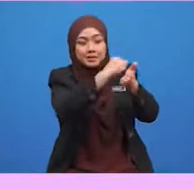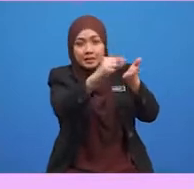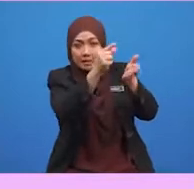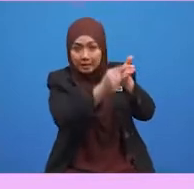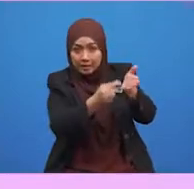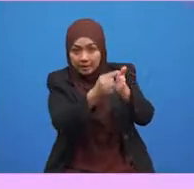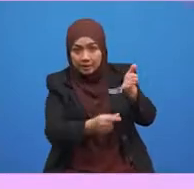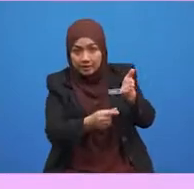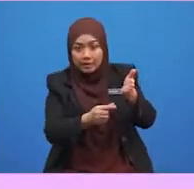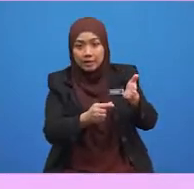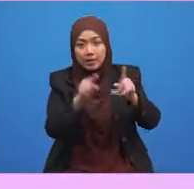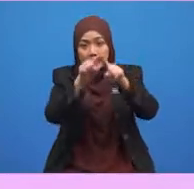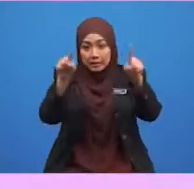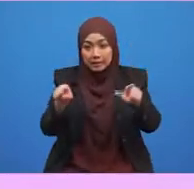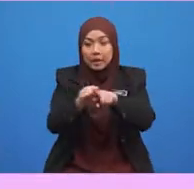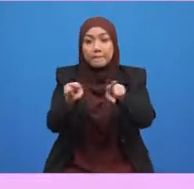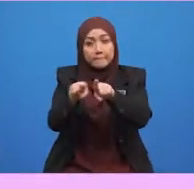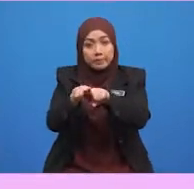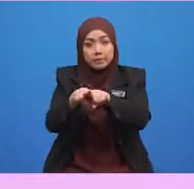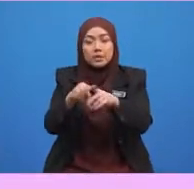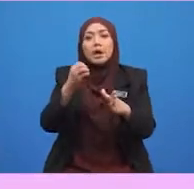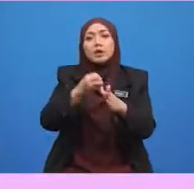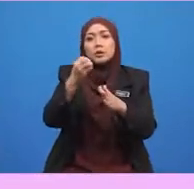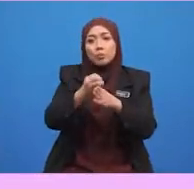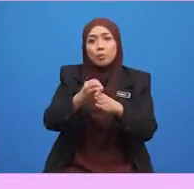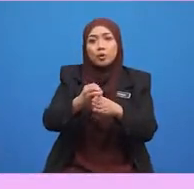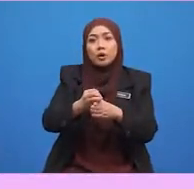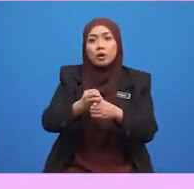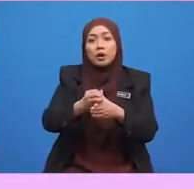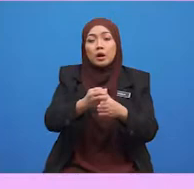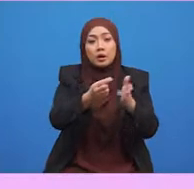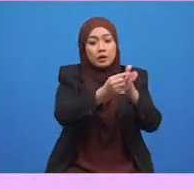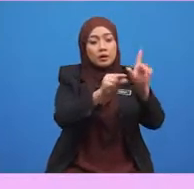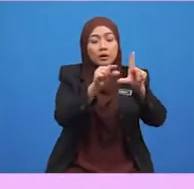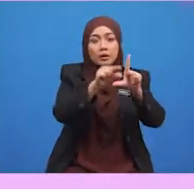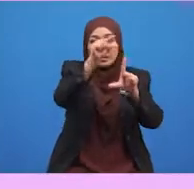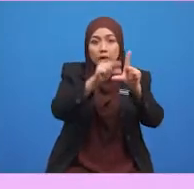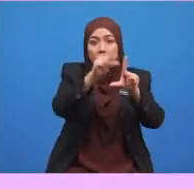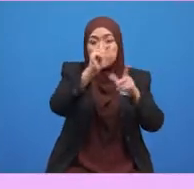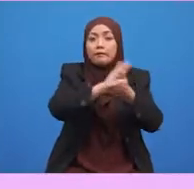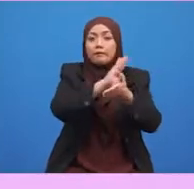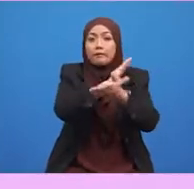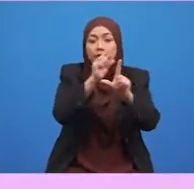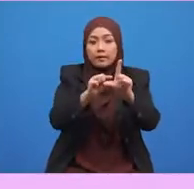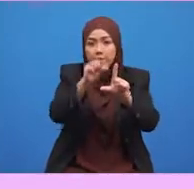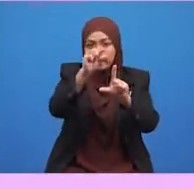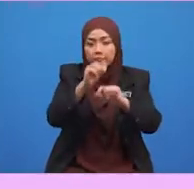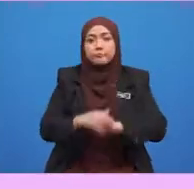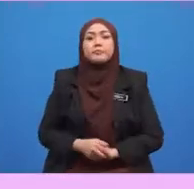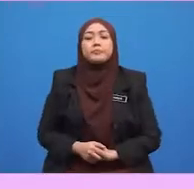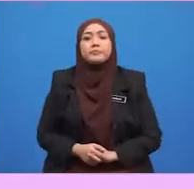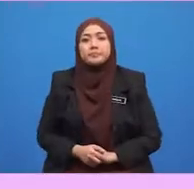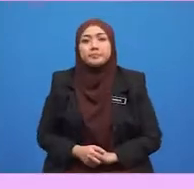sama atau menggunakan kertas kraf. Lihat contoh yang dipaparkan.